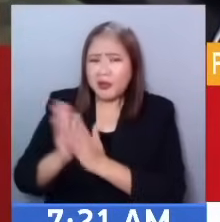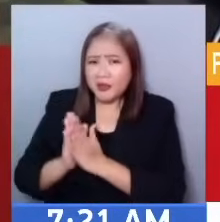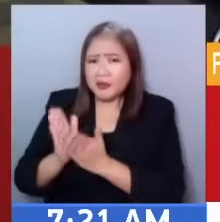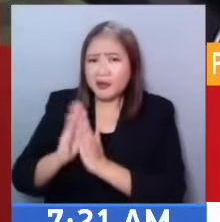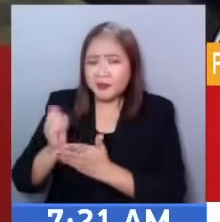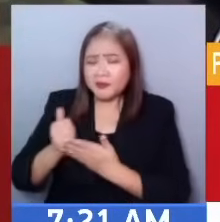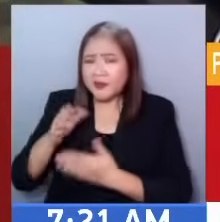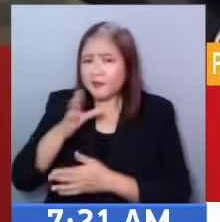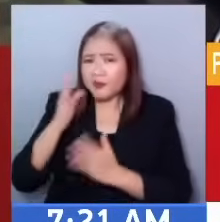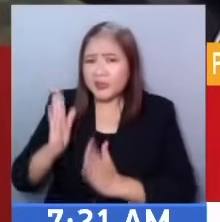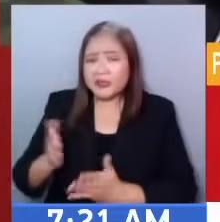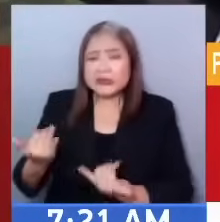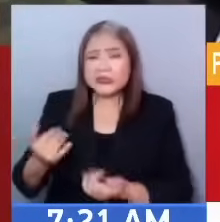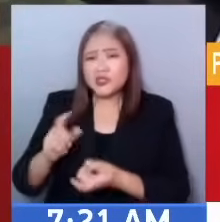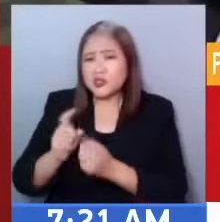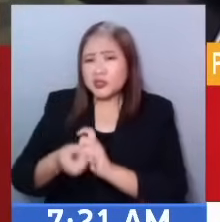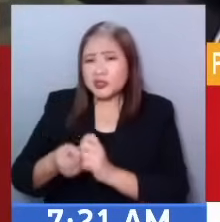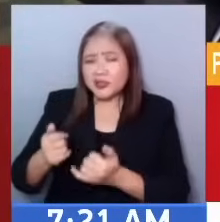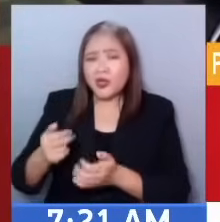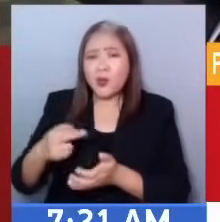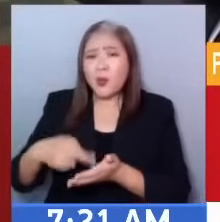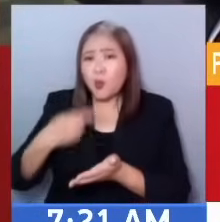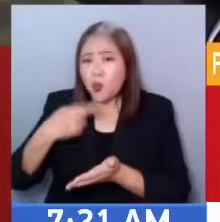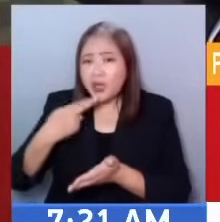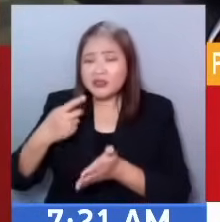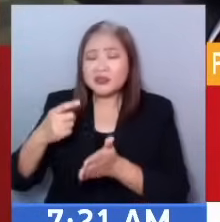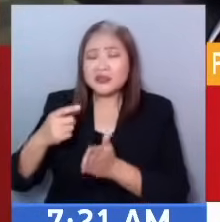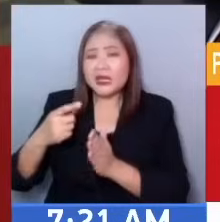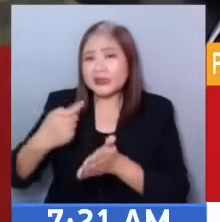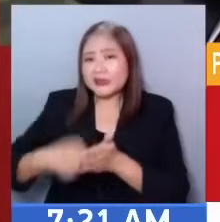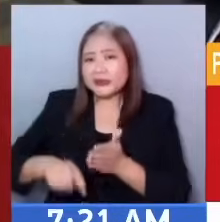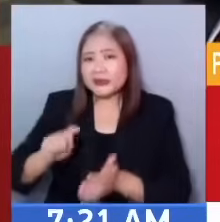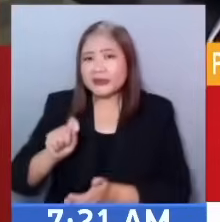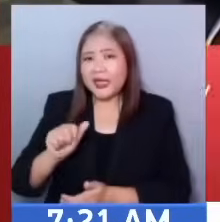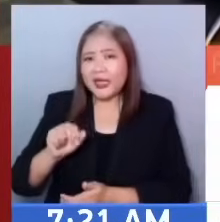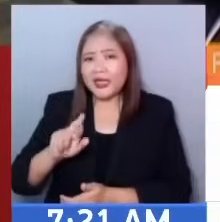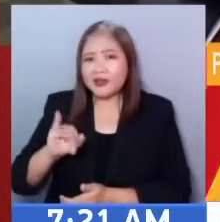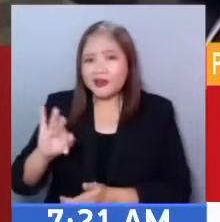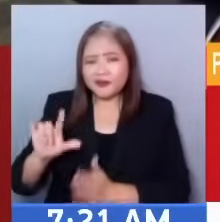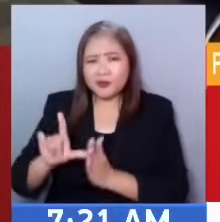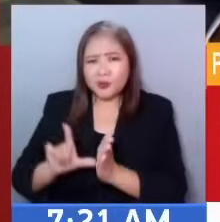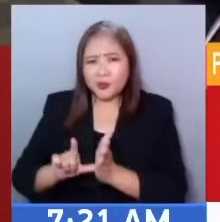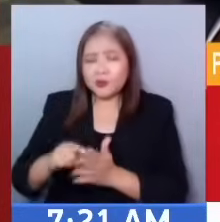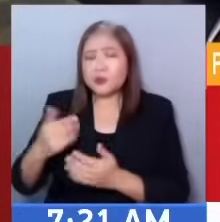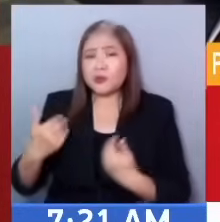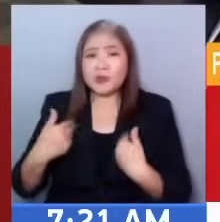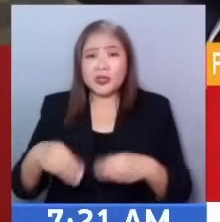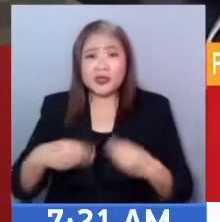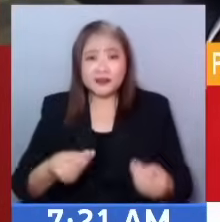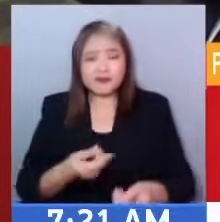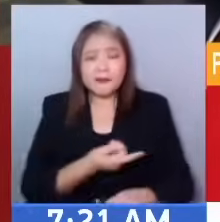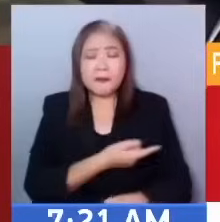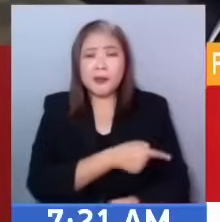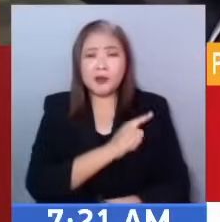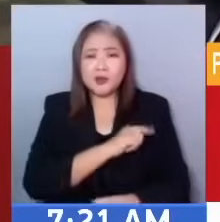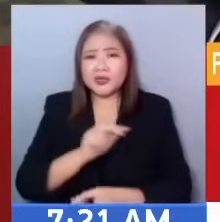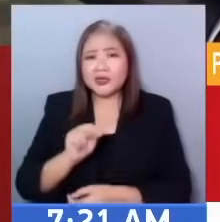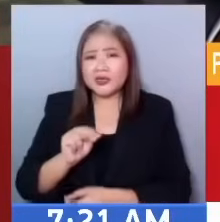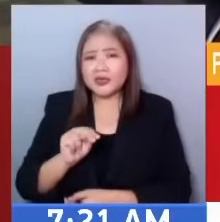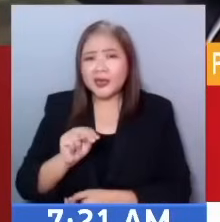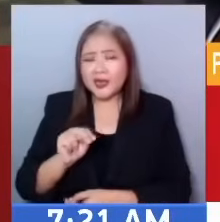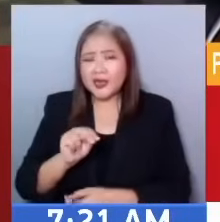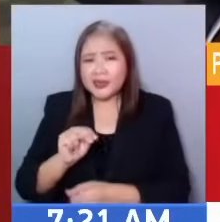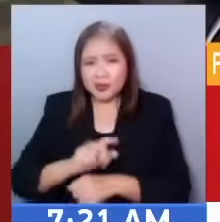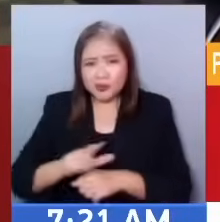rice tarification law para mabigyan uli ng kapangyarihan ng National Food Authority na bumili ng bigas sa ating mga